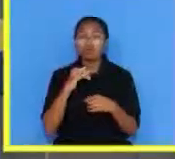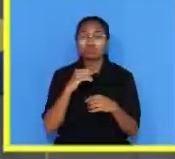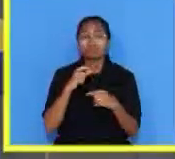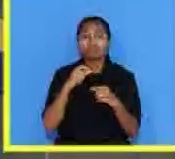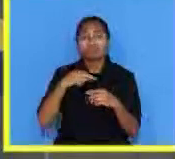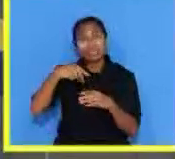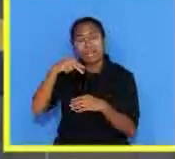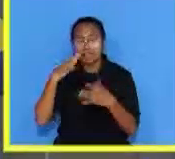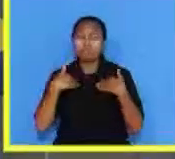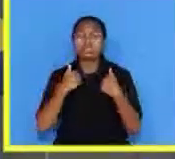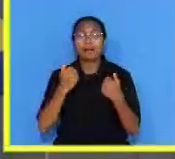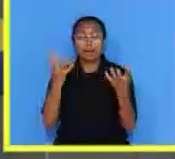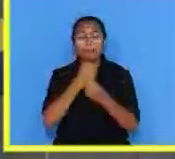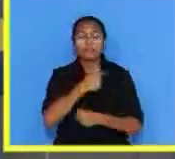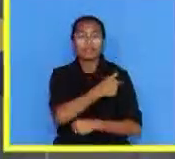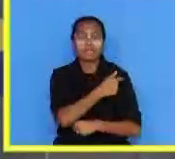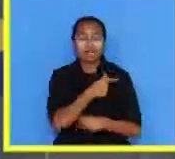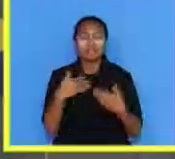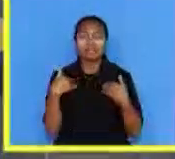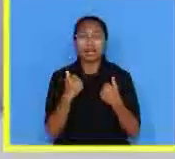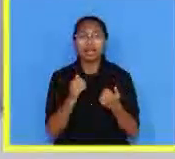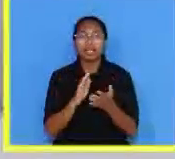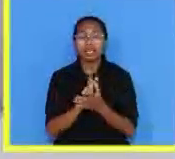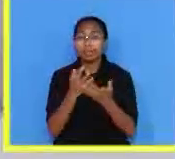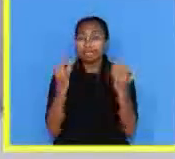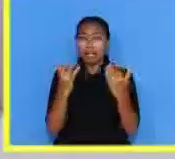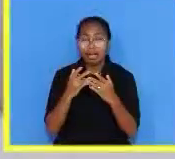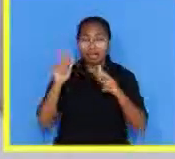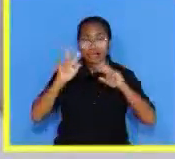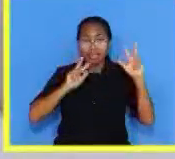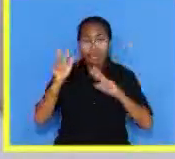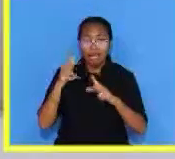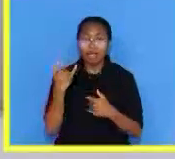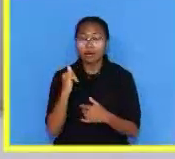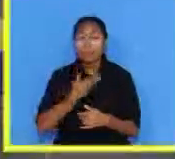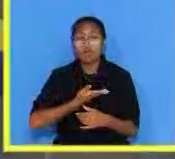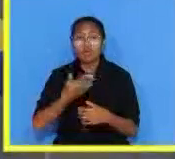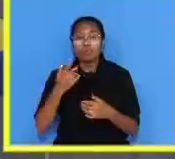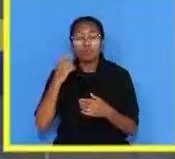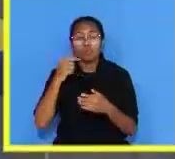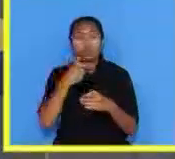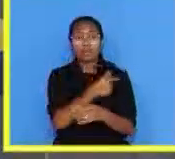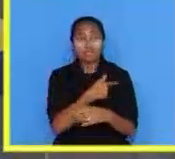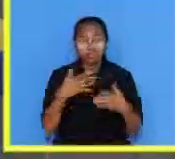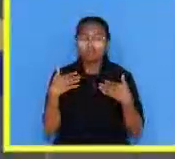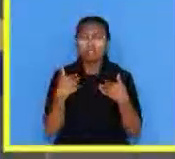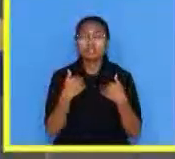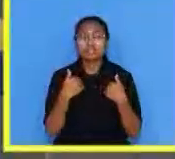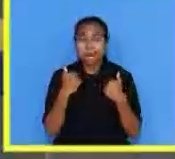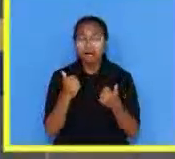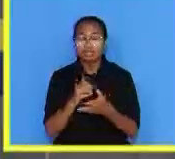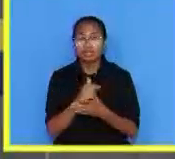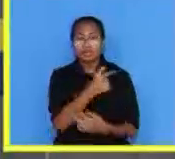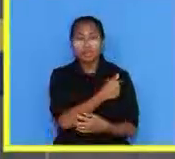bisa mendapatkan vaksinasi. Begitupun juga masyarakat Nusa Tenggara Timur yang bisa divaksin di luar wilayah Nusa Tenggara Timur ya Ibu ya. Baik,